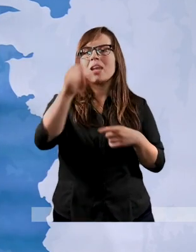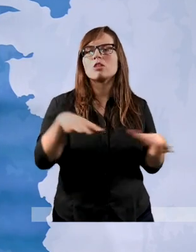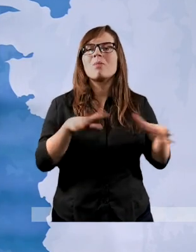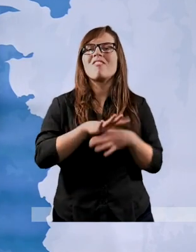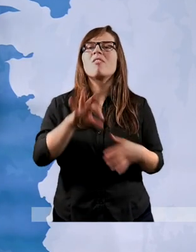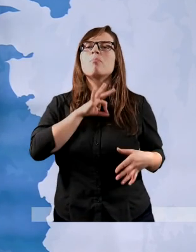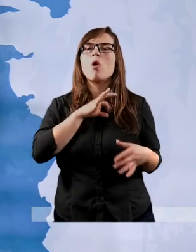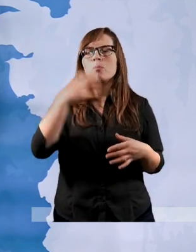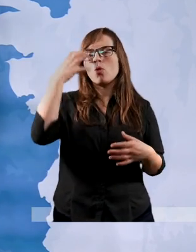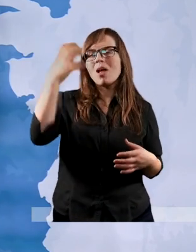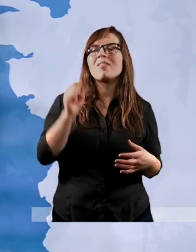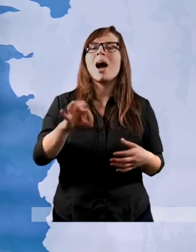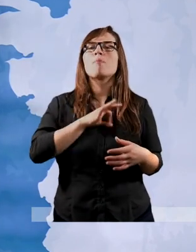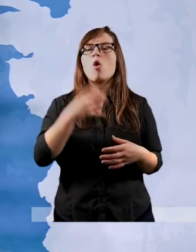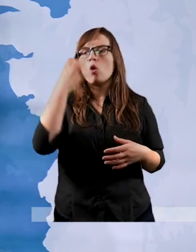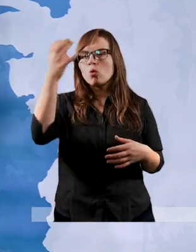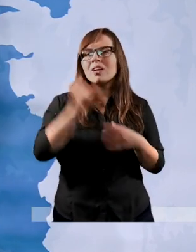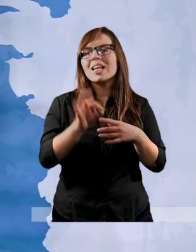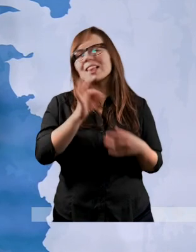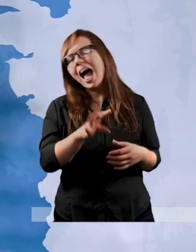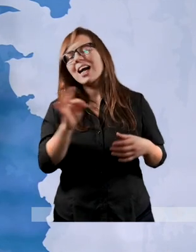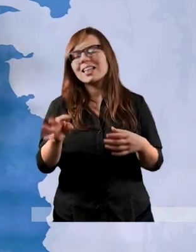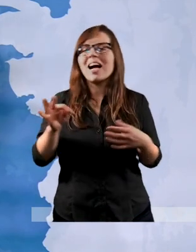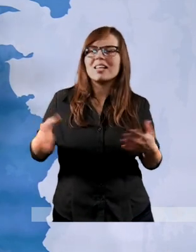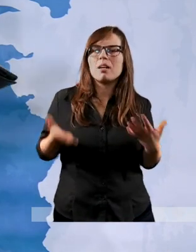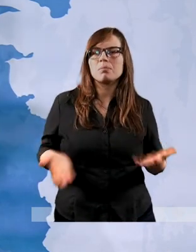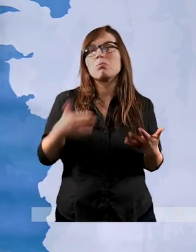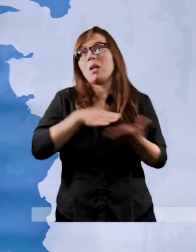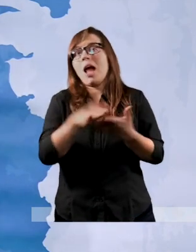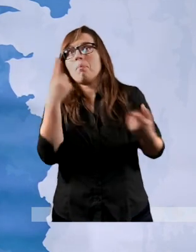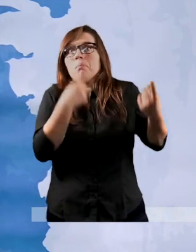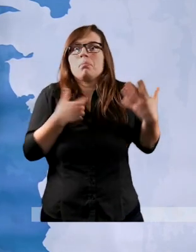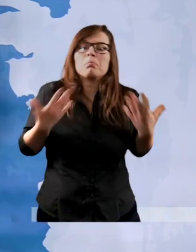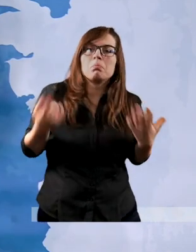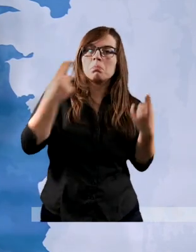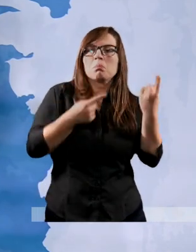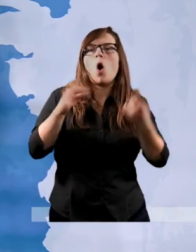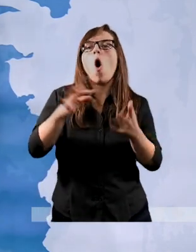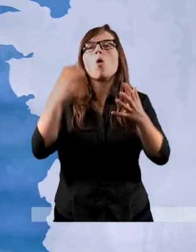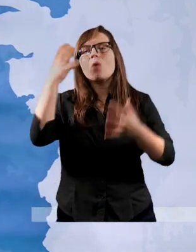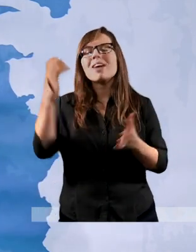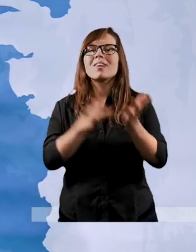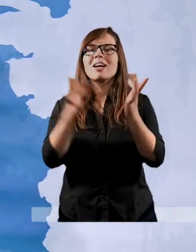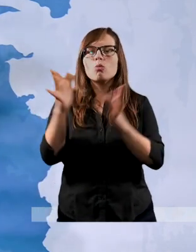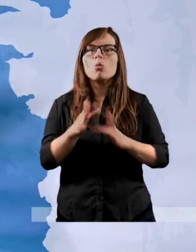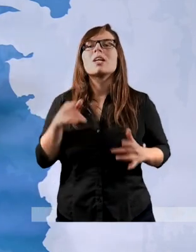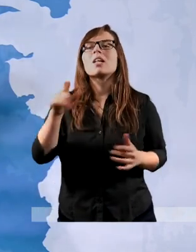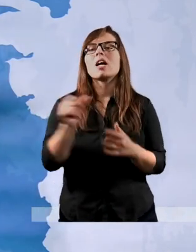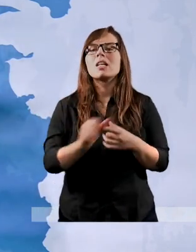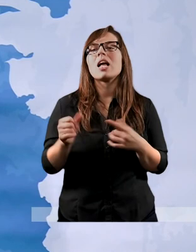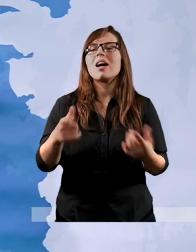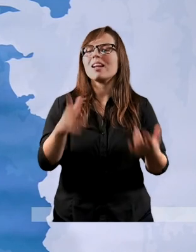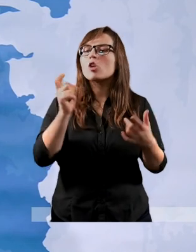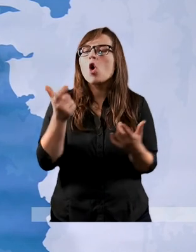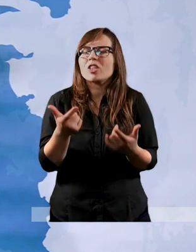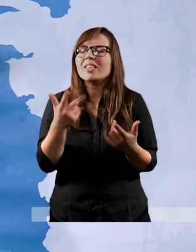miejsce w moim królestwie. A moje królestwo jest takie i takie i takie. Jak zacząłem sobie myśleć o tym królestwie Jezusa, to pomyślałem, że to jest